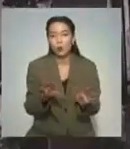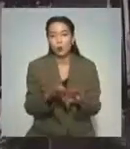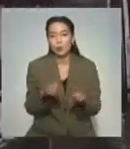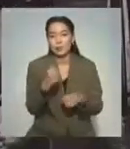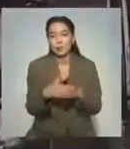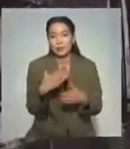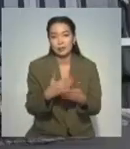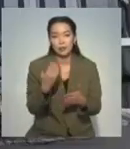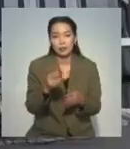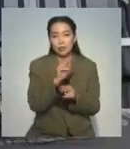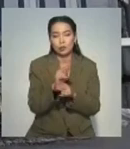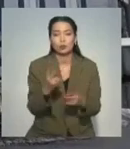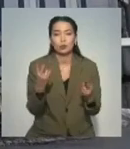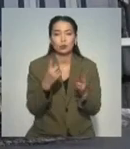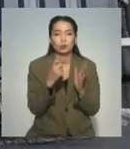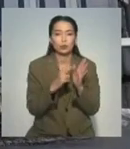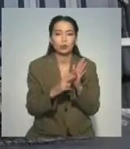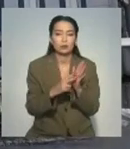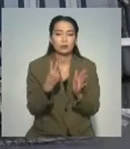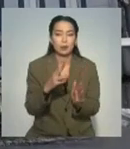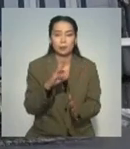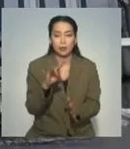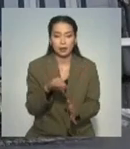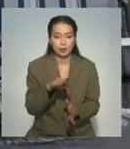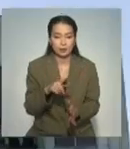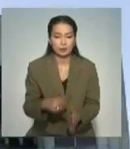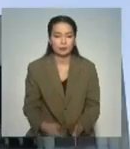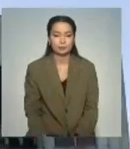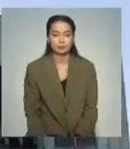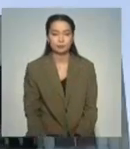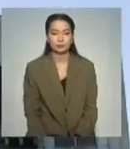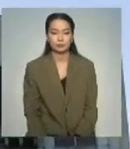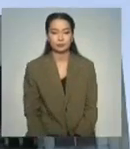теплоэлектроцентралей. На их ремонт нужно 182 миллиарда тенге.